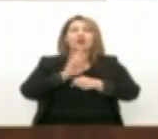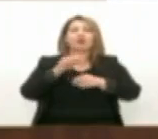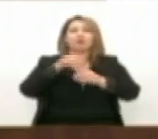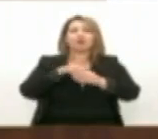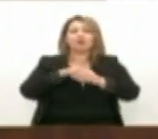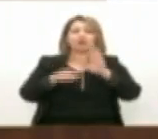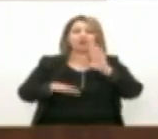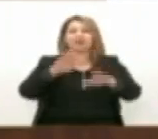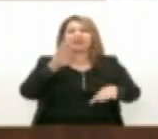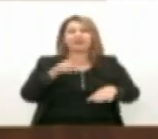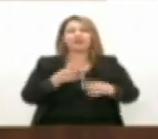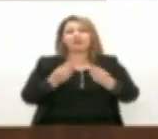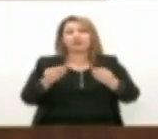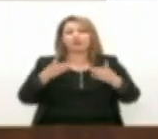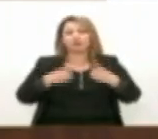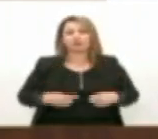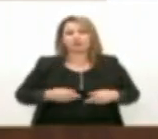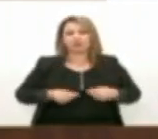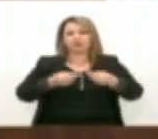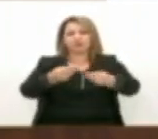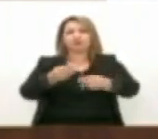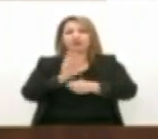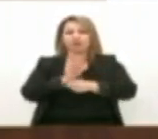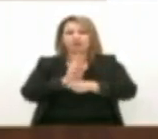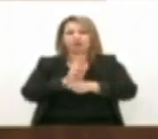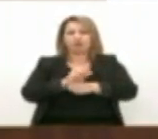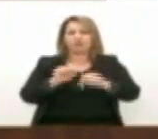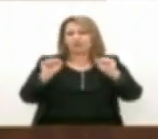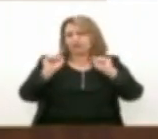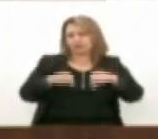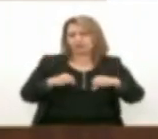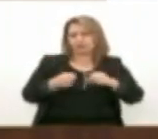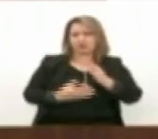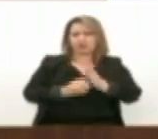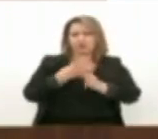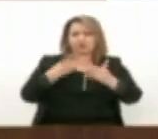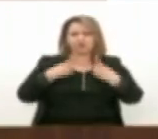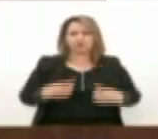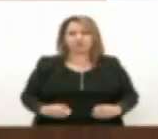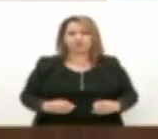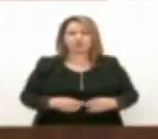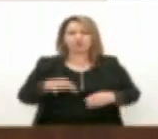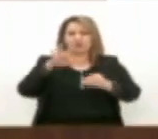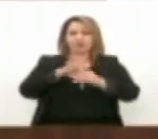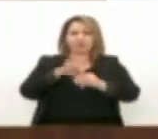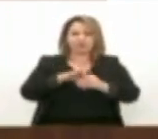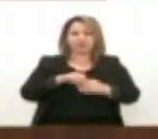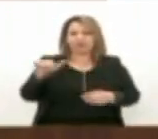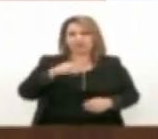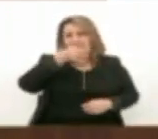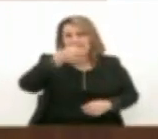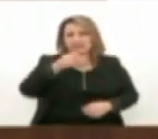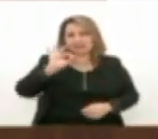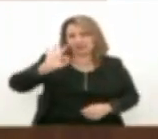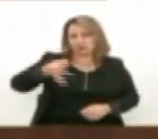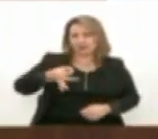للمجلس الشعبي الوطني، أعرض تقرير اللجنة المتضمن إثبات عضوية نائب جديد للتصويت. المصوتون